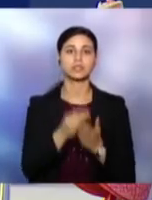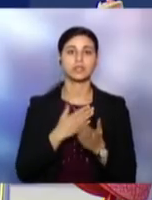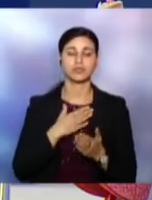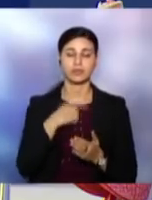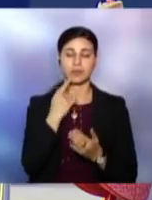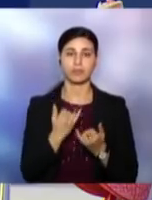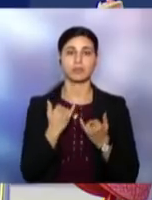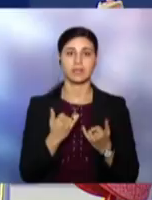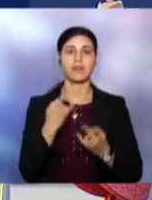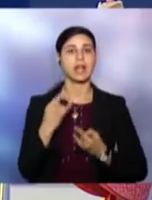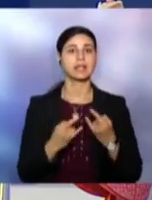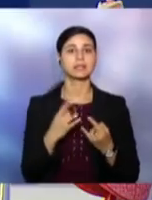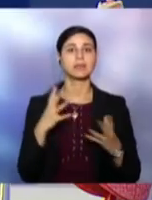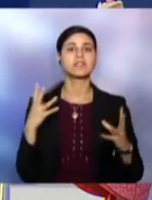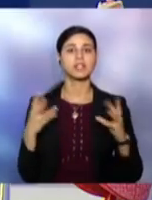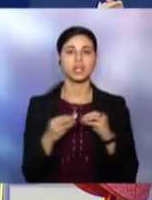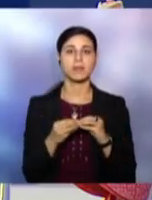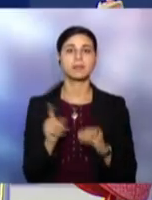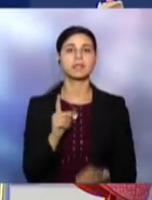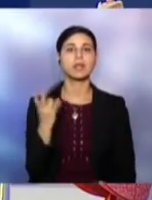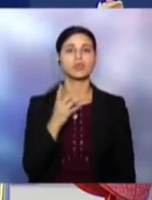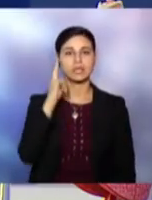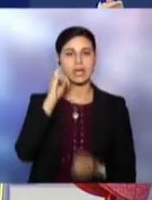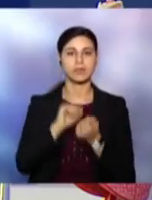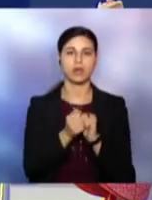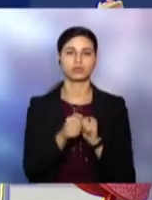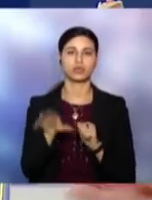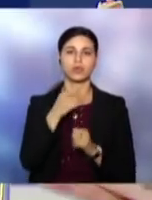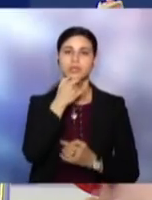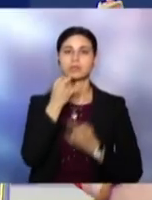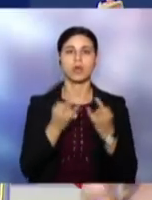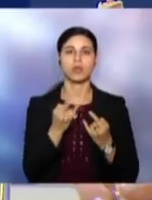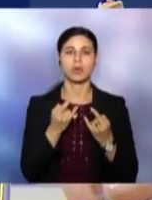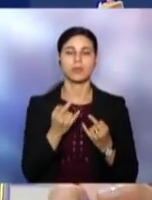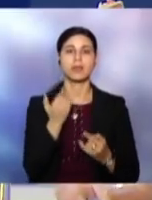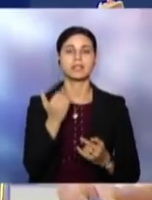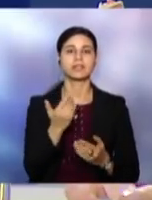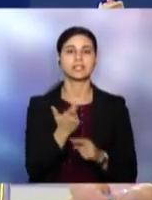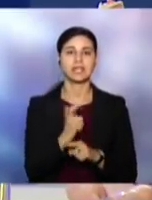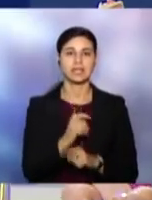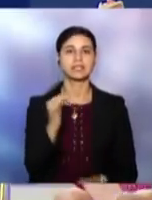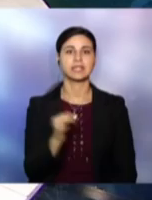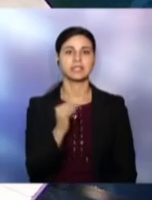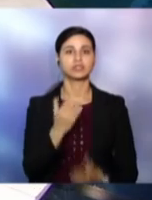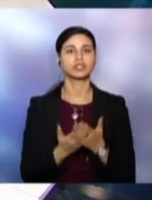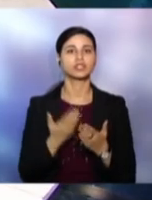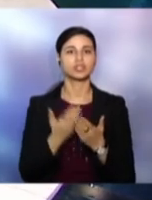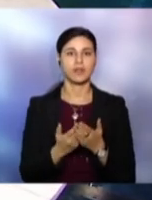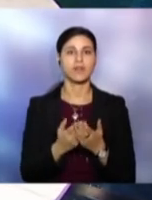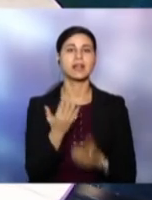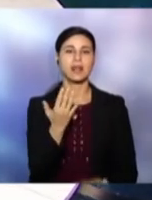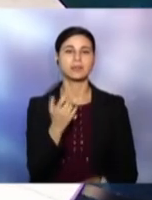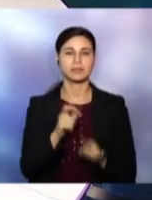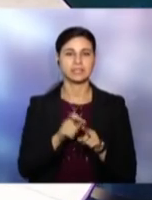დღევანდელ გადაცემას ვაჯამებთ, რა უნდა დაიმახსოვროს მაყურებელმა თქვენი ძალიან საინტერესო რეკომენდაციები და